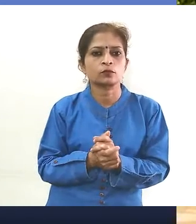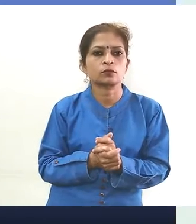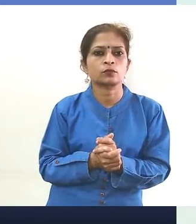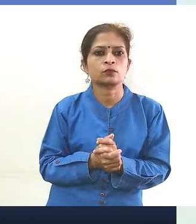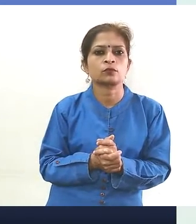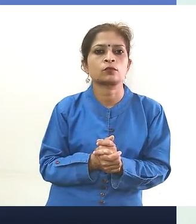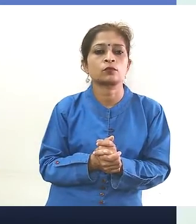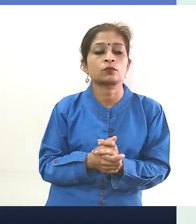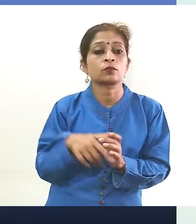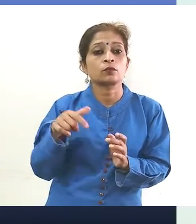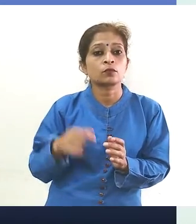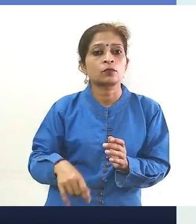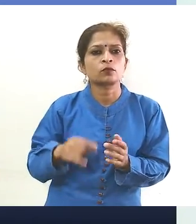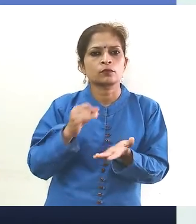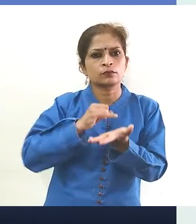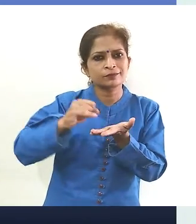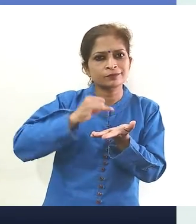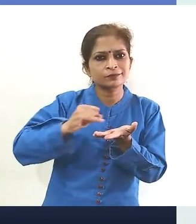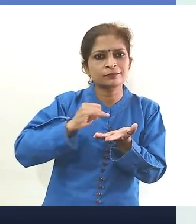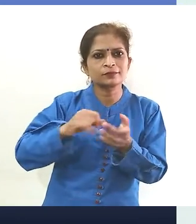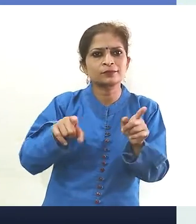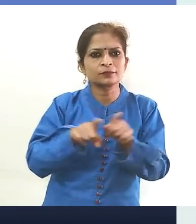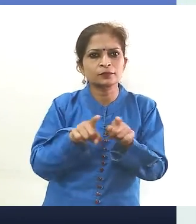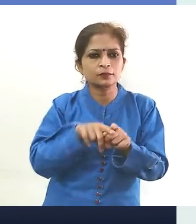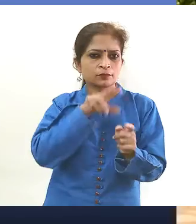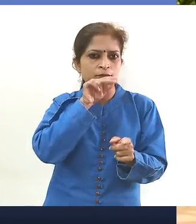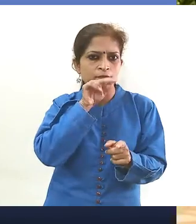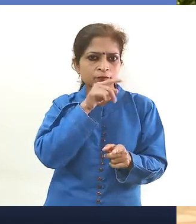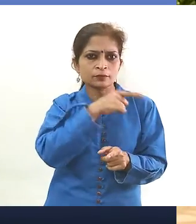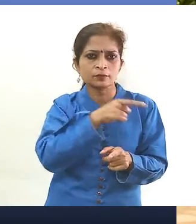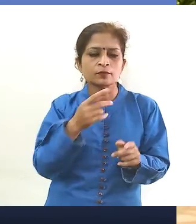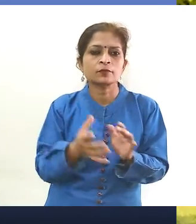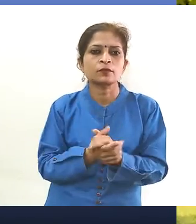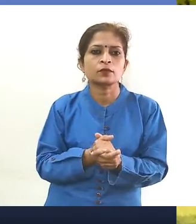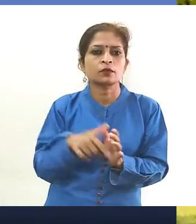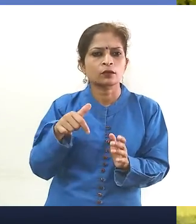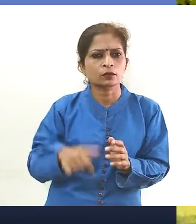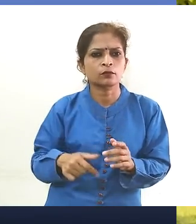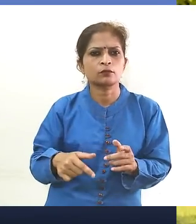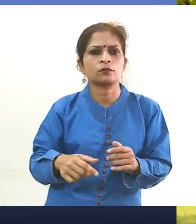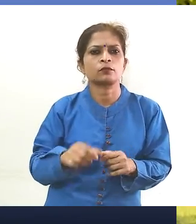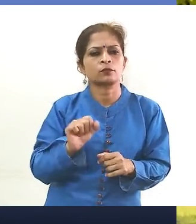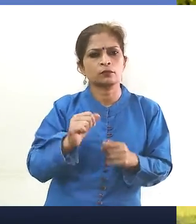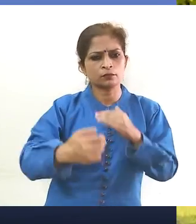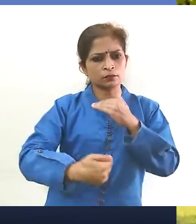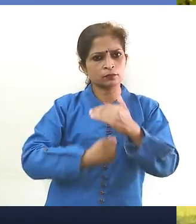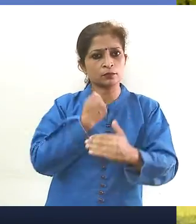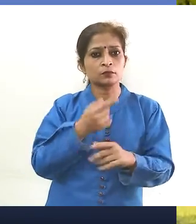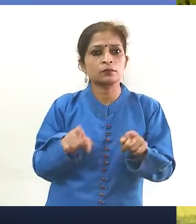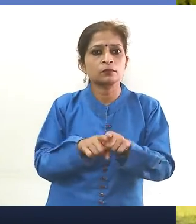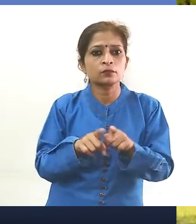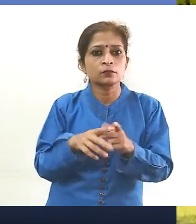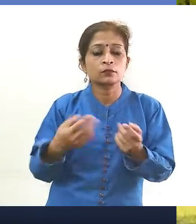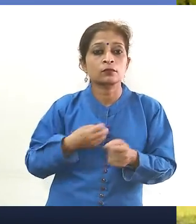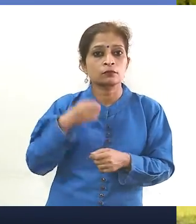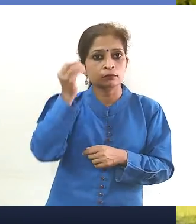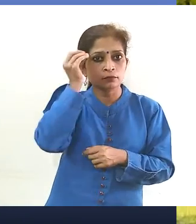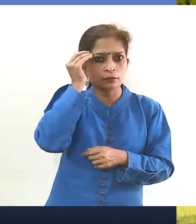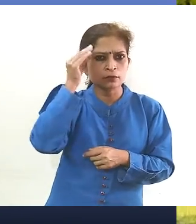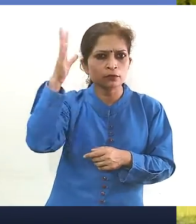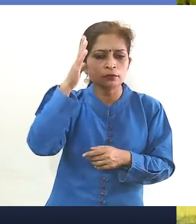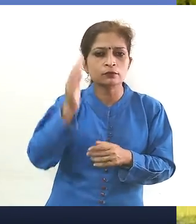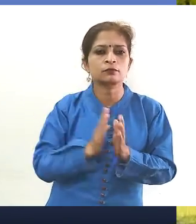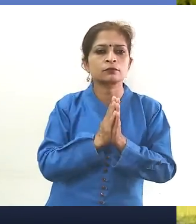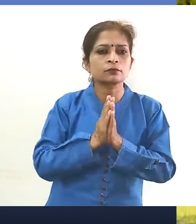नियम आसन प्राणायाम प्रत्याहार धारणा ध्यान समाधि अष्टांग योग का अभ्यास करके अपने भीतर से ही हम ज्ञान की,